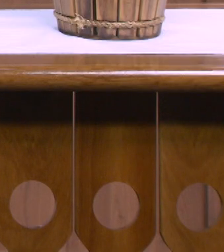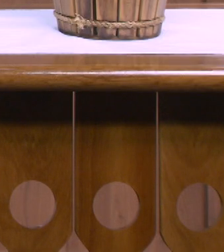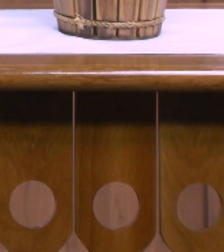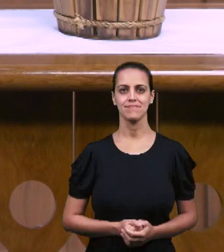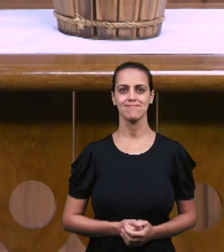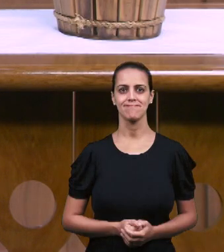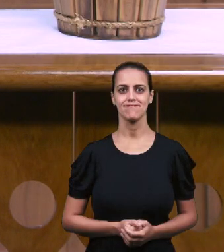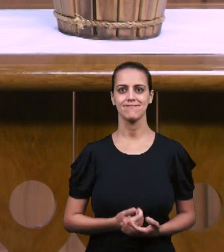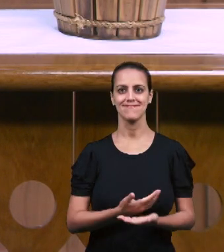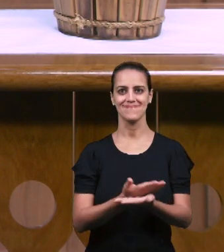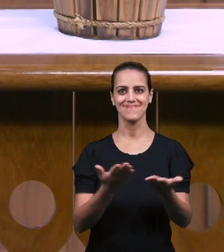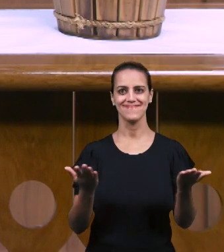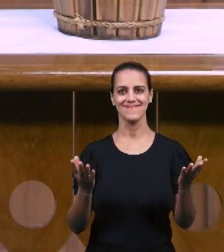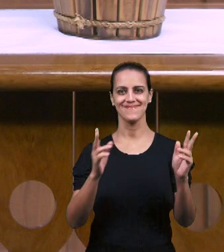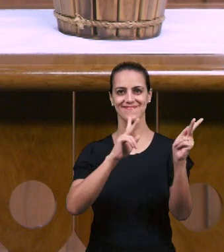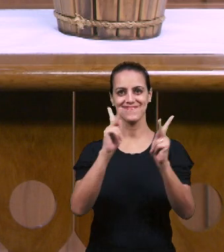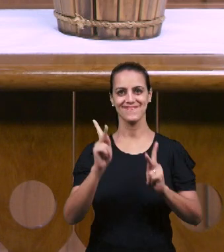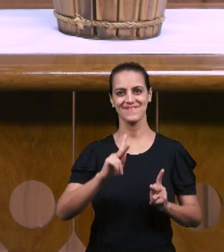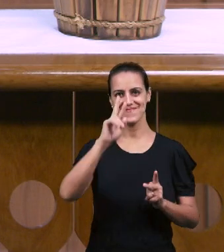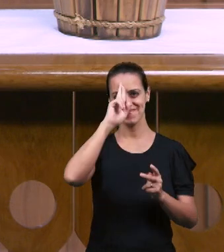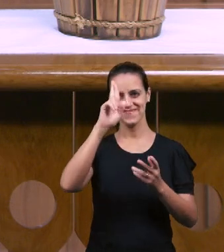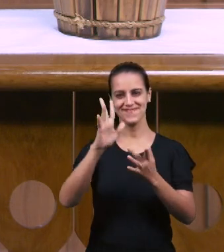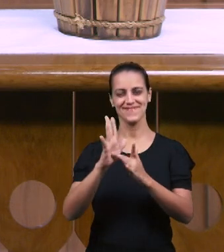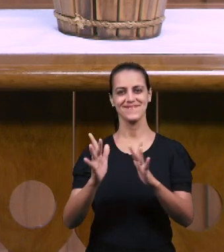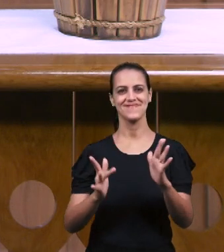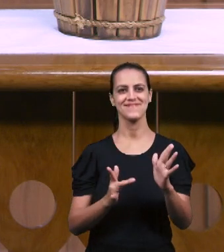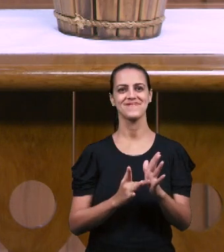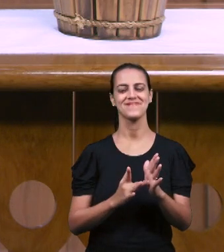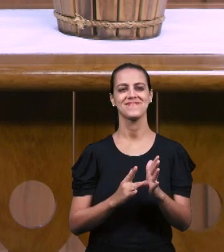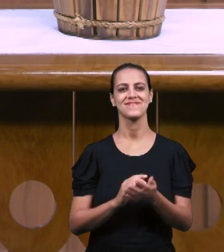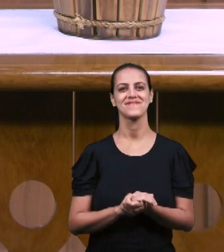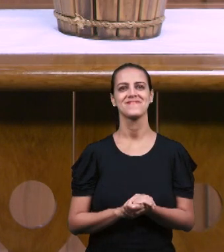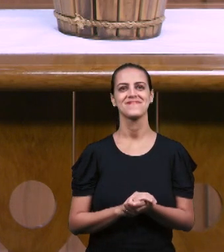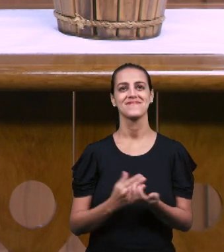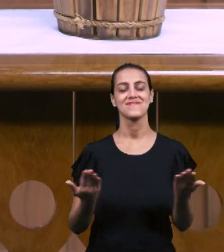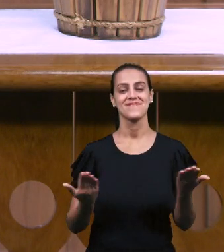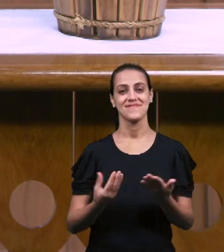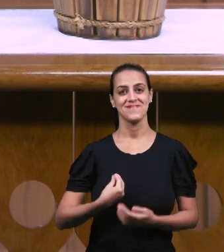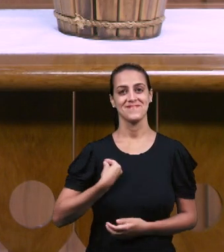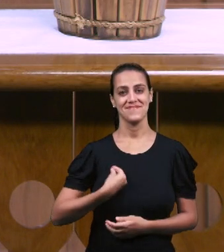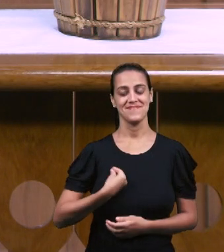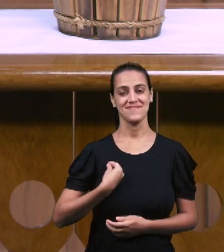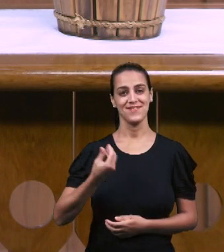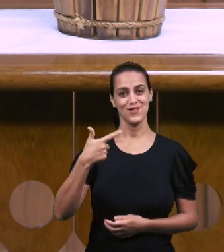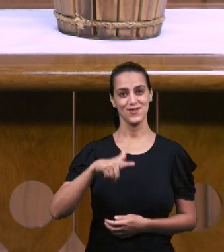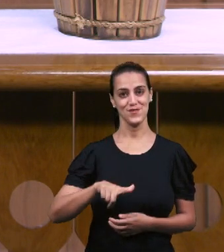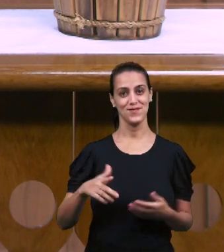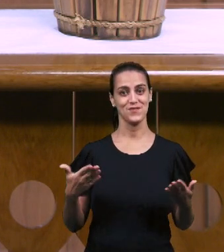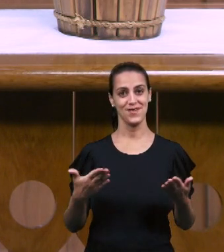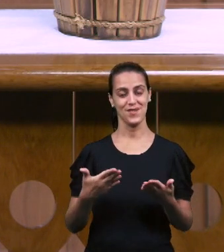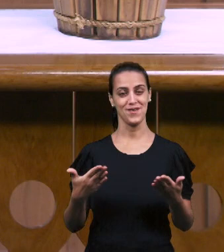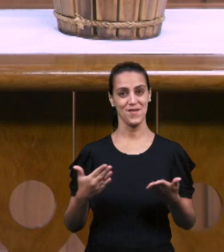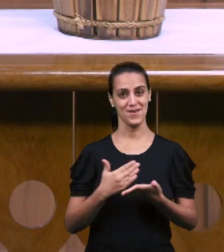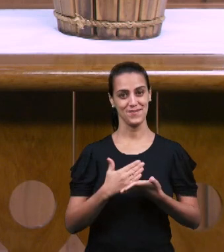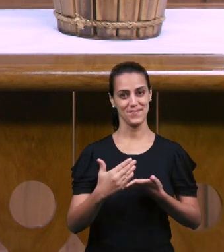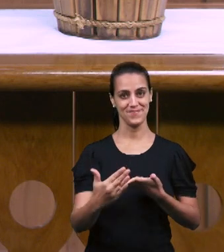Nous saluons les frères et sœurs dans la paix du Seigneur Jésus. Nous sommes ici encore une fois, maintenant, à partir de